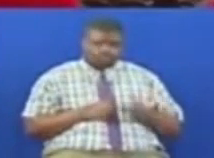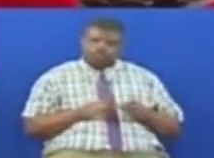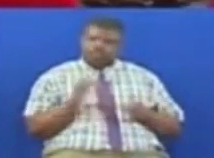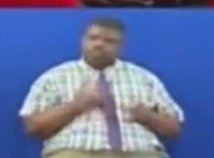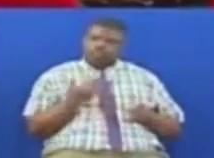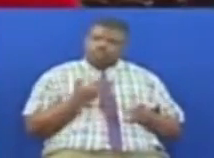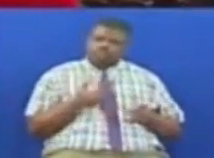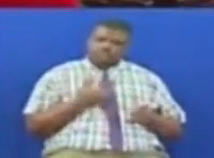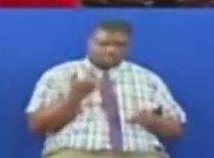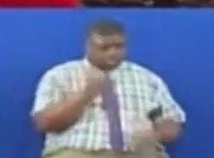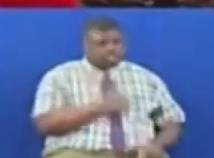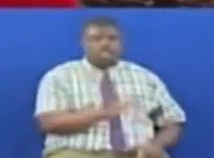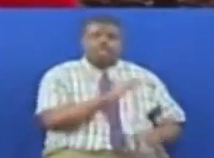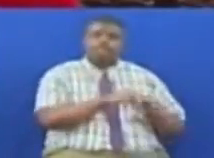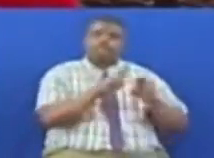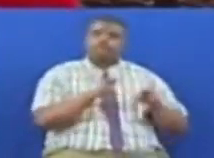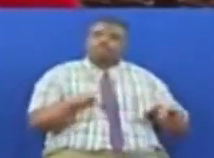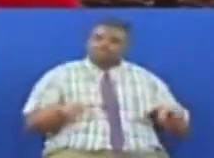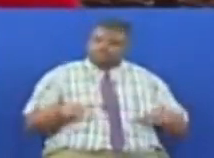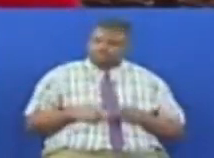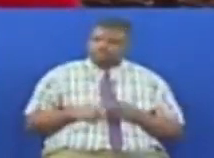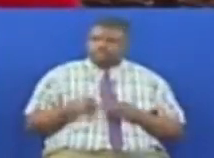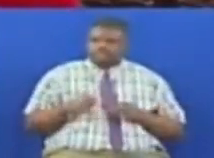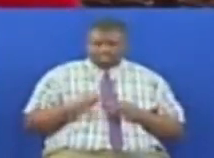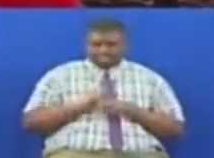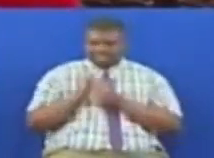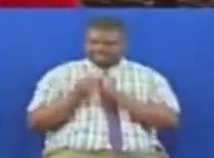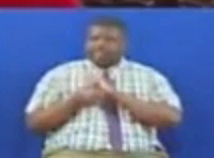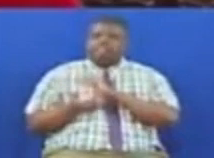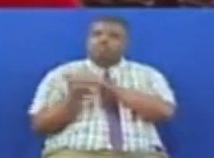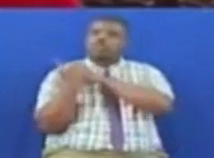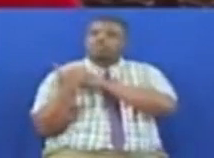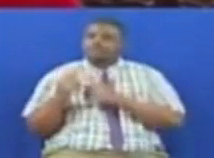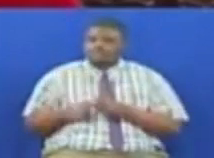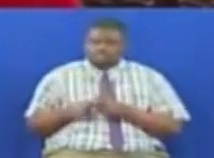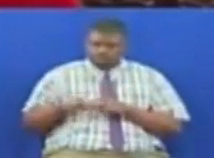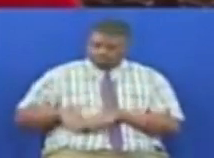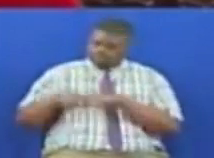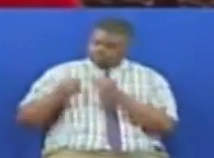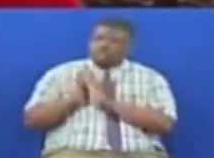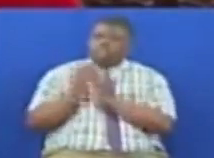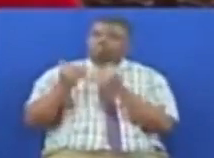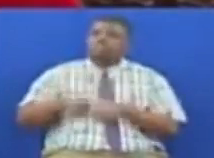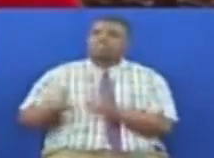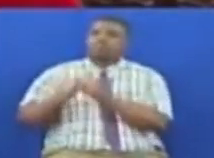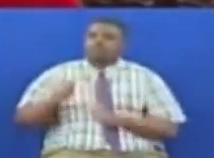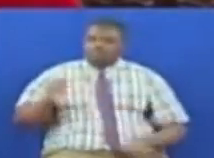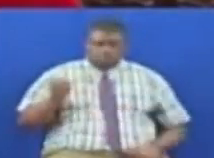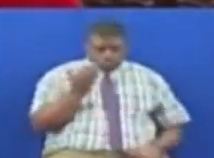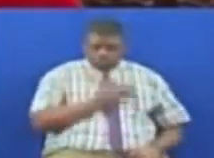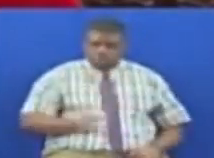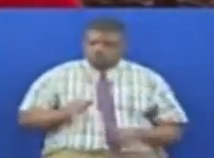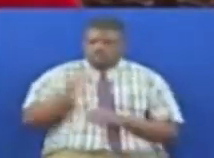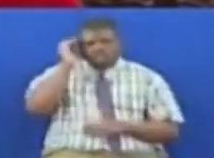Kwa kutaka kwa anayetaka kwenda mahakamani kutaka tafsiri ya uwajibikaji itakuwa ni kuivunja katiba yenyewe na pia kuondoa dhana ya